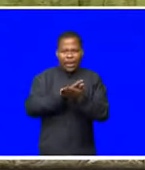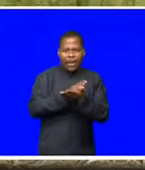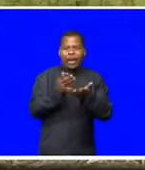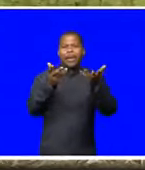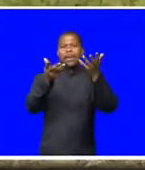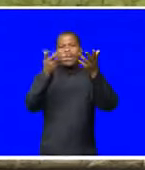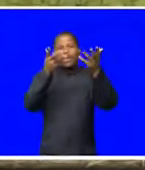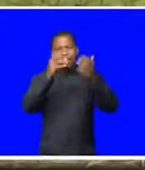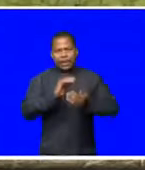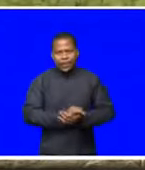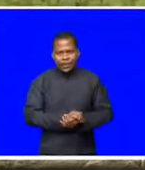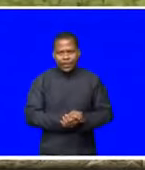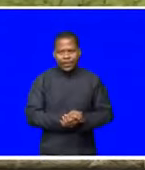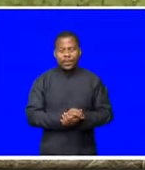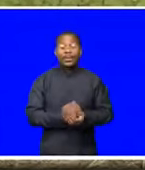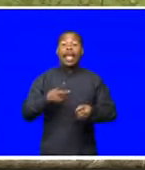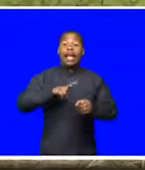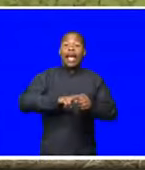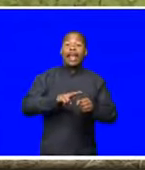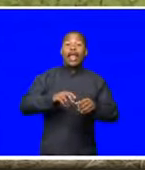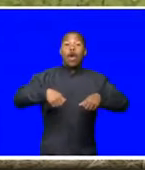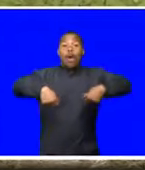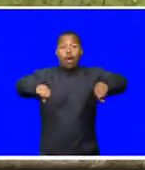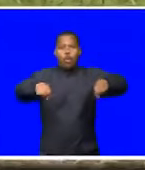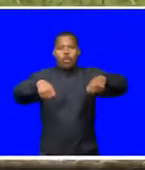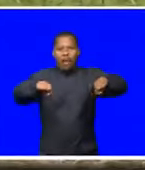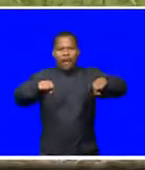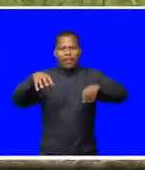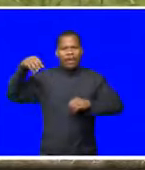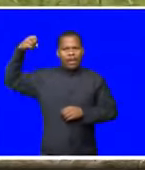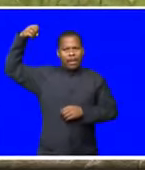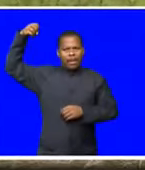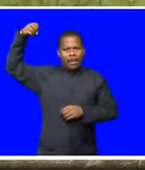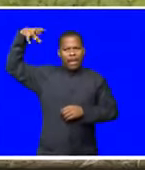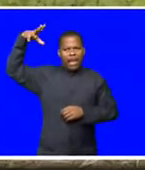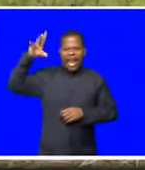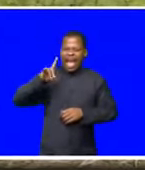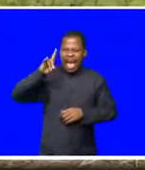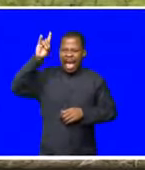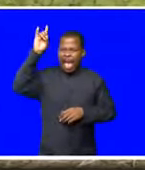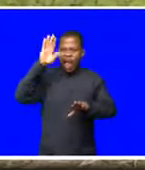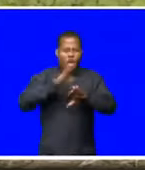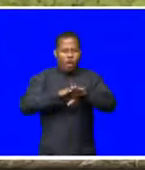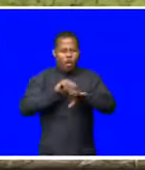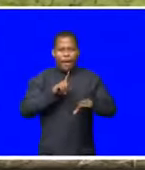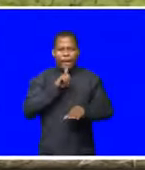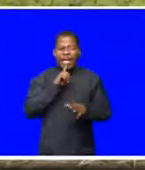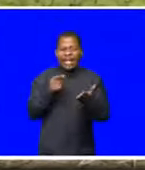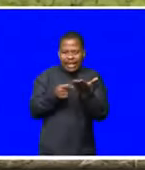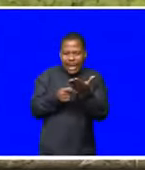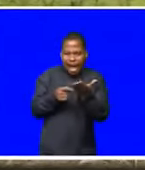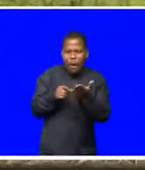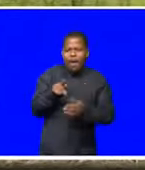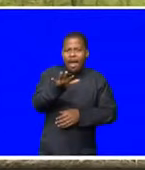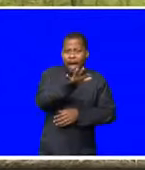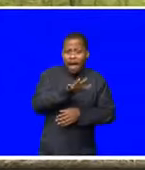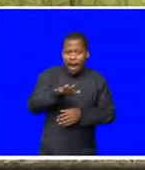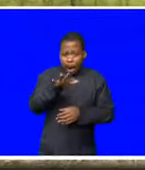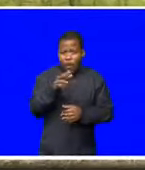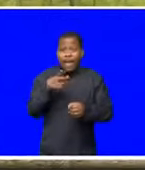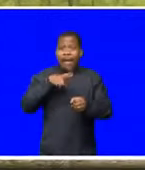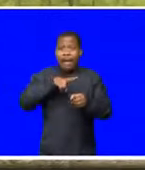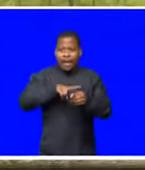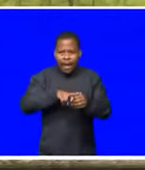yethu isebumnyameni kanti sithutane nelidolobha. So sesikwendile ke ukuthi basendele